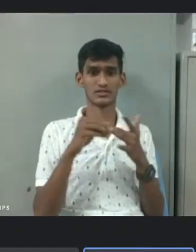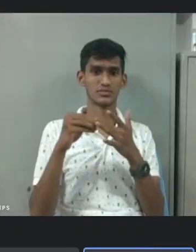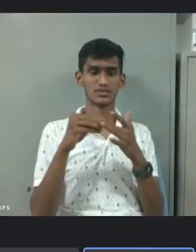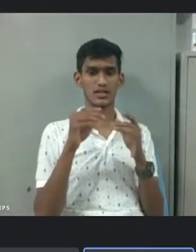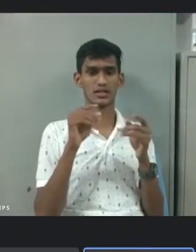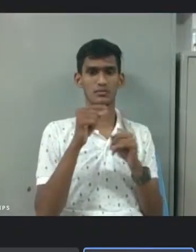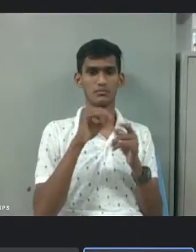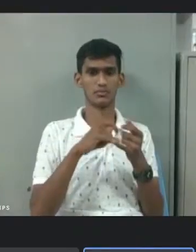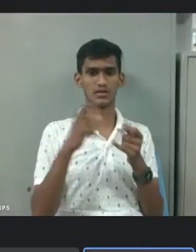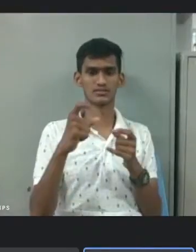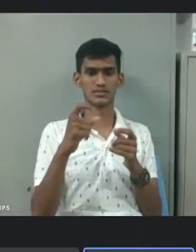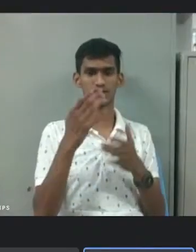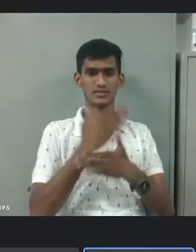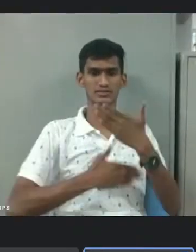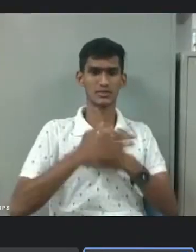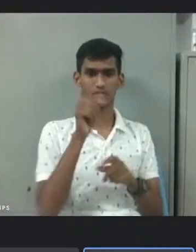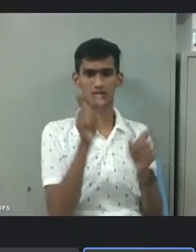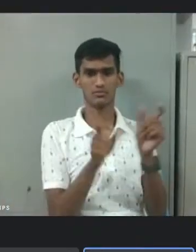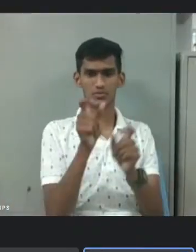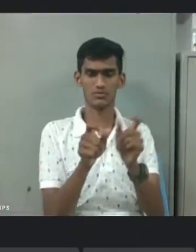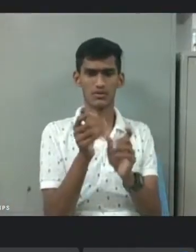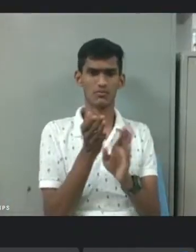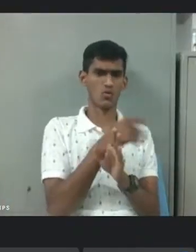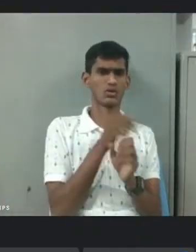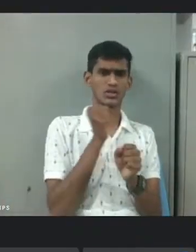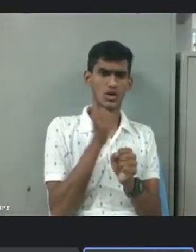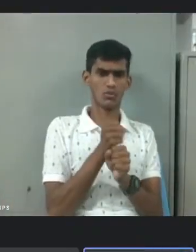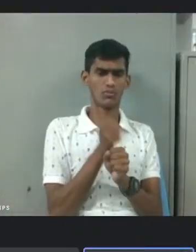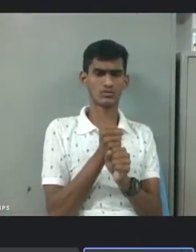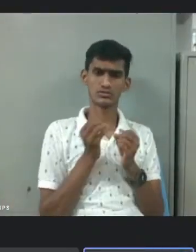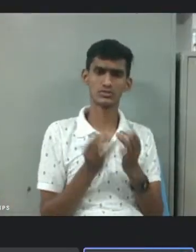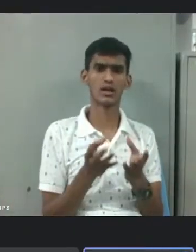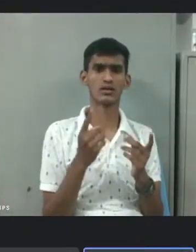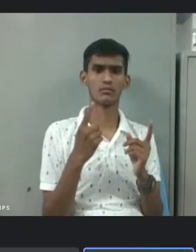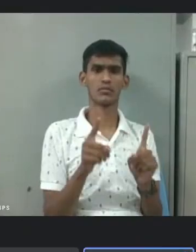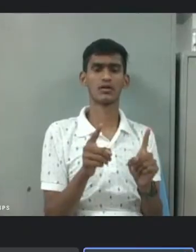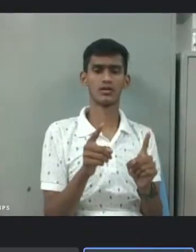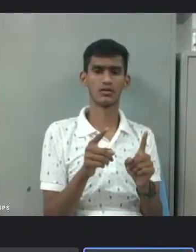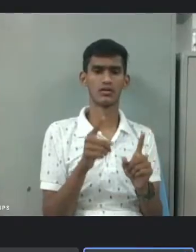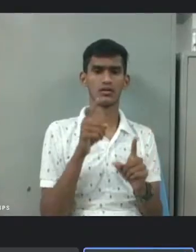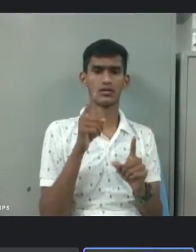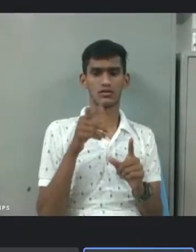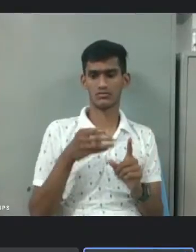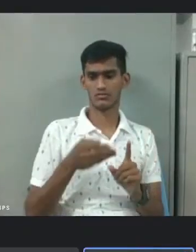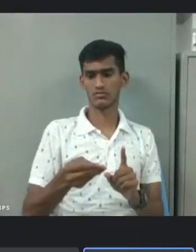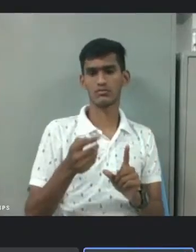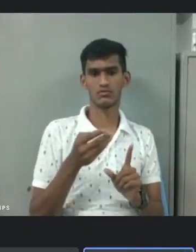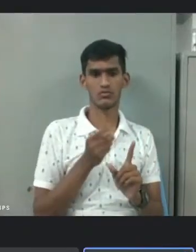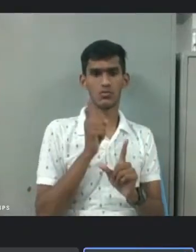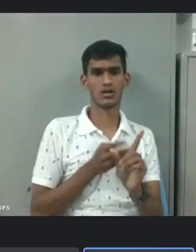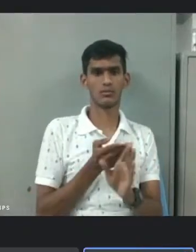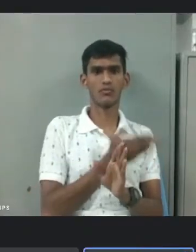പേഴ്സൺ വിത്ത് ഡിസബിലിറ്റീസ്. അപ്പൊ അത് സർക്കാർ തുടങ്ങിയതായിരുന്നു. പക്ഷെ അത് 1 വർഷം കഴിഞ്ഞിട്ട് അതിപ്പോ നിർത്തിമട്ടാണ്. അപ്പൊ അത്